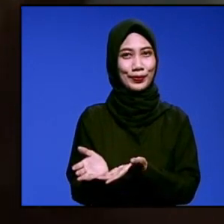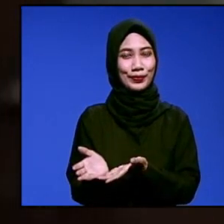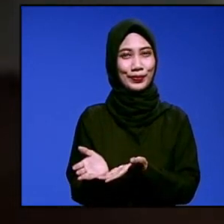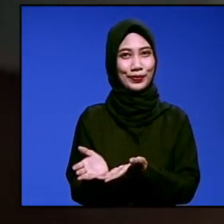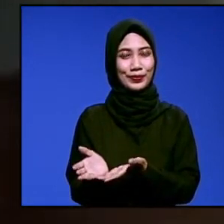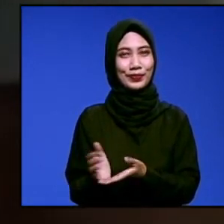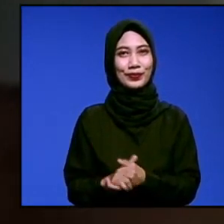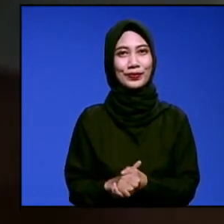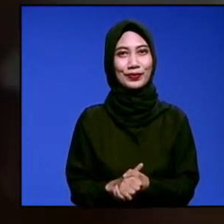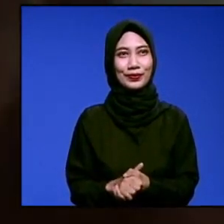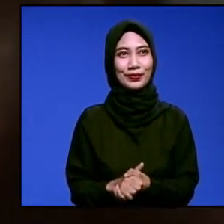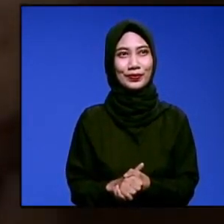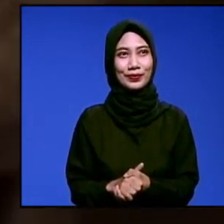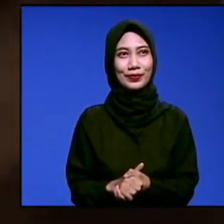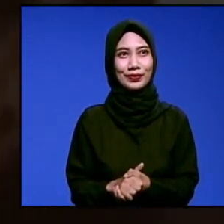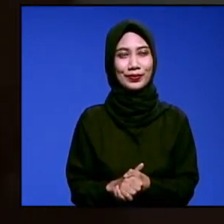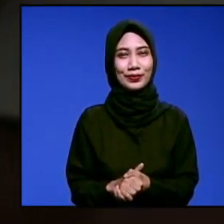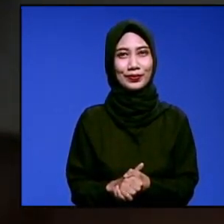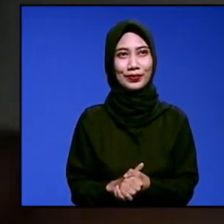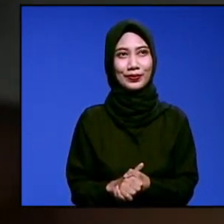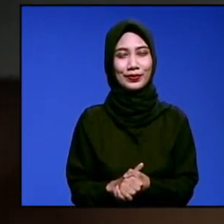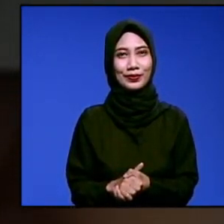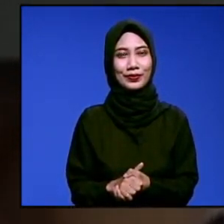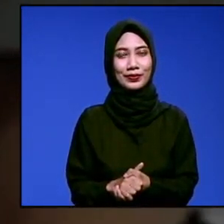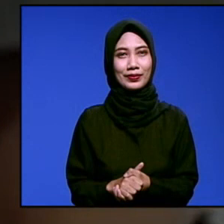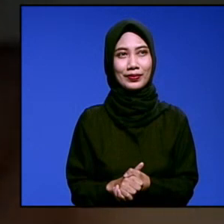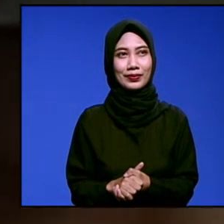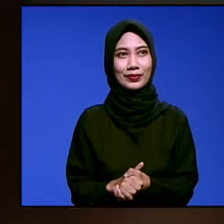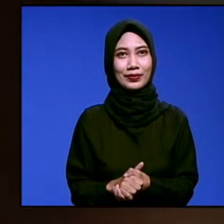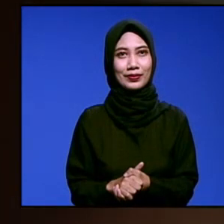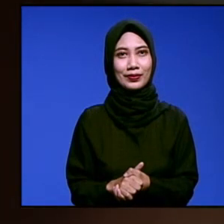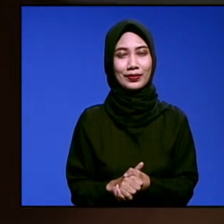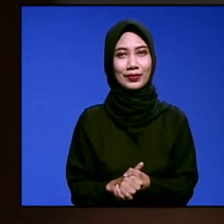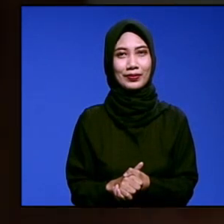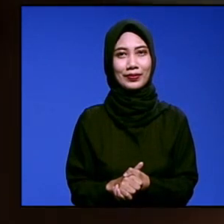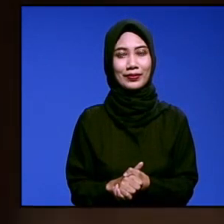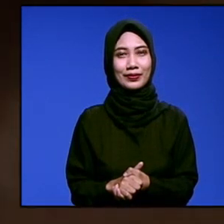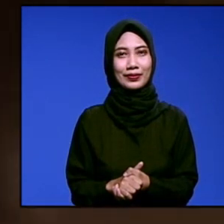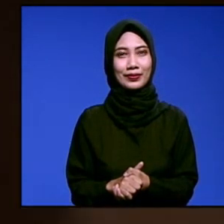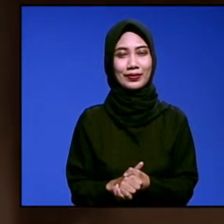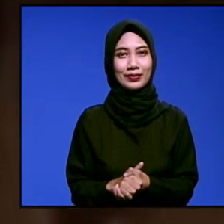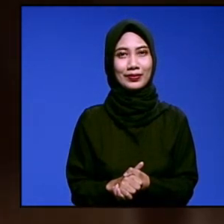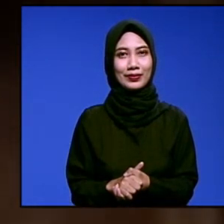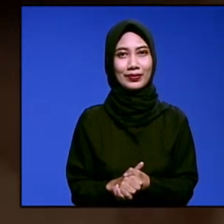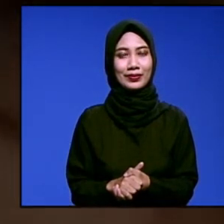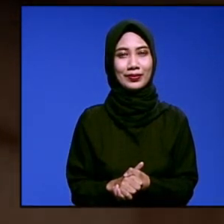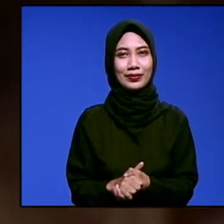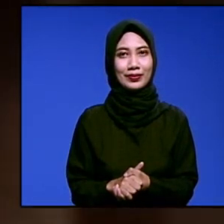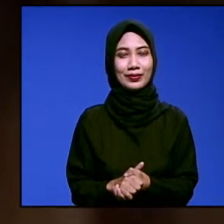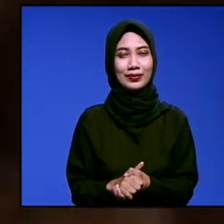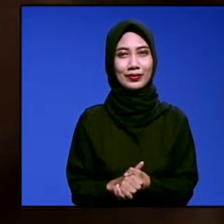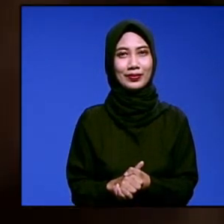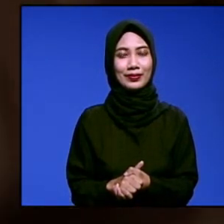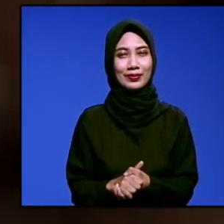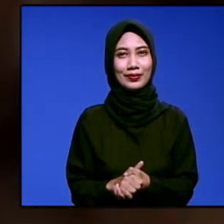sembako akibat penyakit buronan warna oleh Aria contong jalan